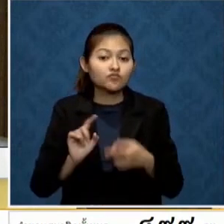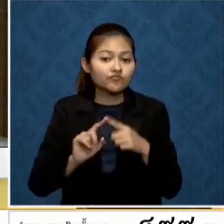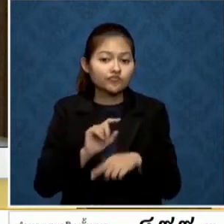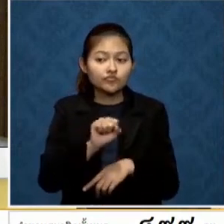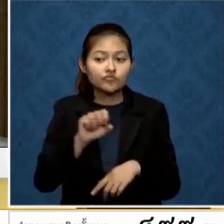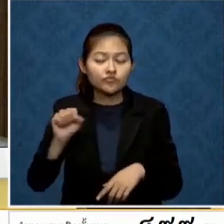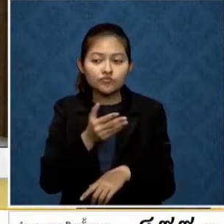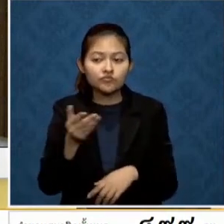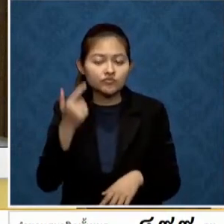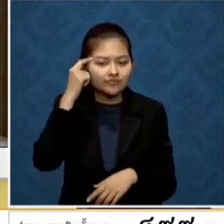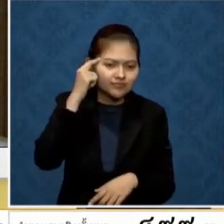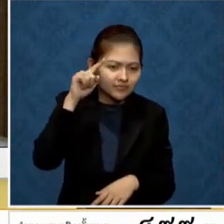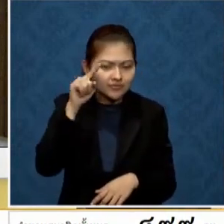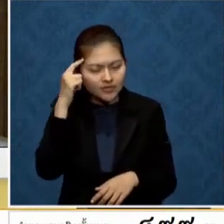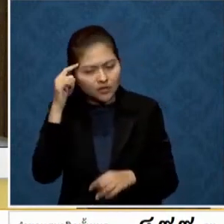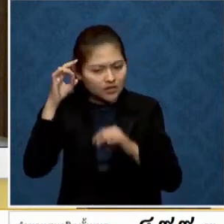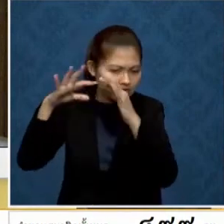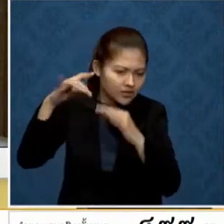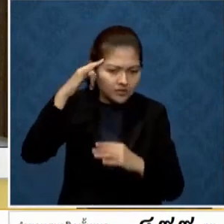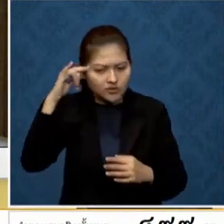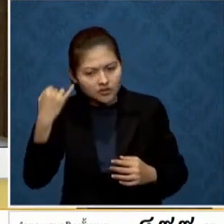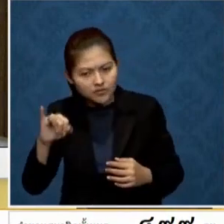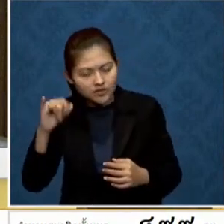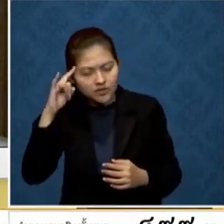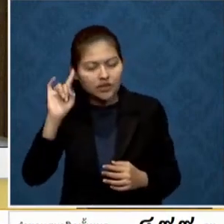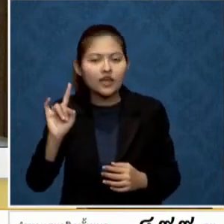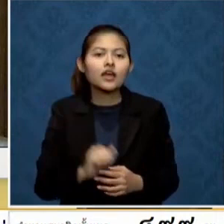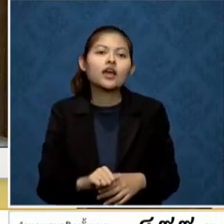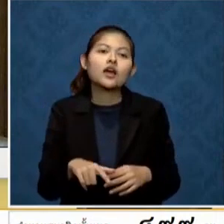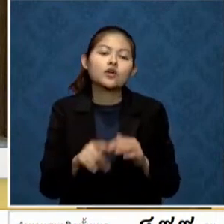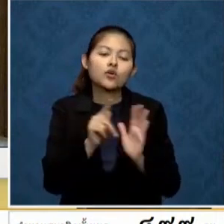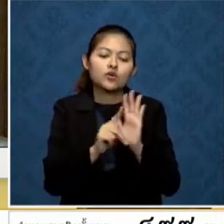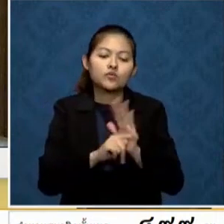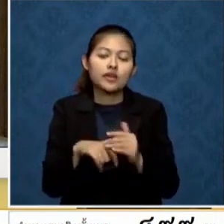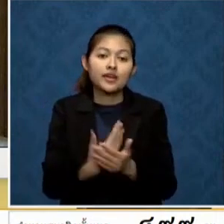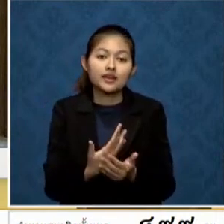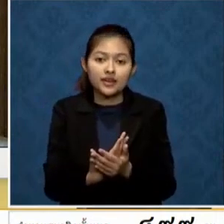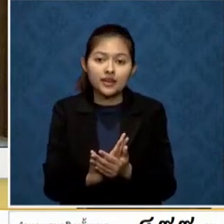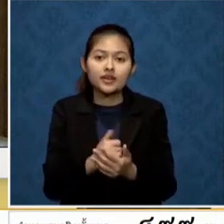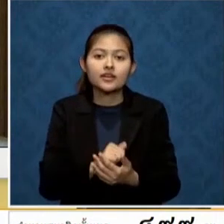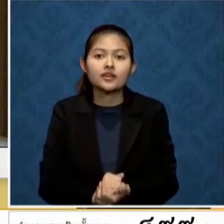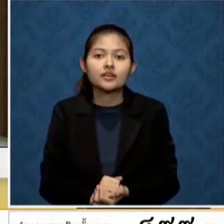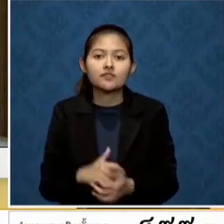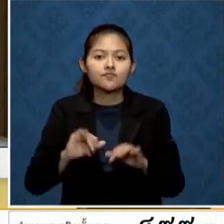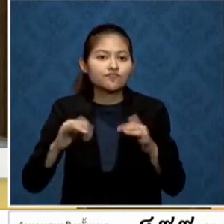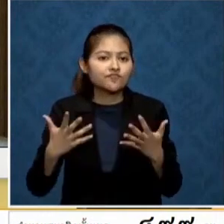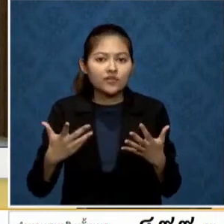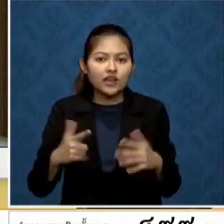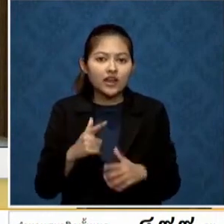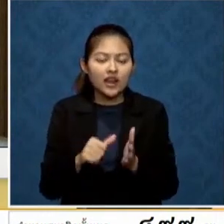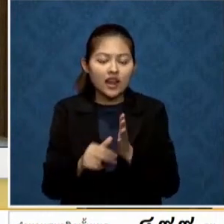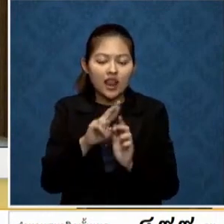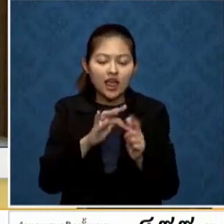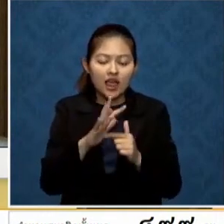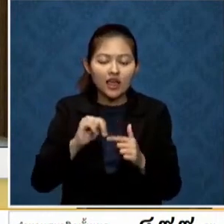อาจจะเข้าใจคลาดเคลื่อนนะครับคือประเด็นเกี่ยวข้องกับเรื่องกฎหมายการเงินย้ำแบบนี้นะครับไม่มีตไหนเลยในร่างแก้ไขข้อ